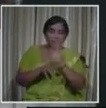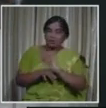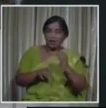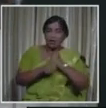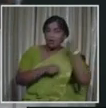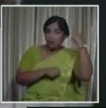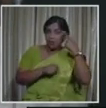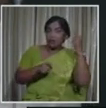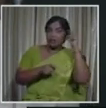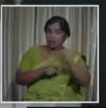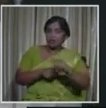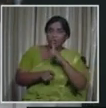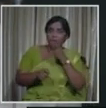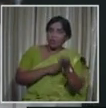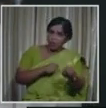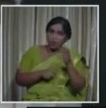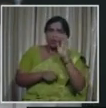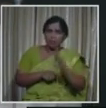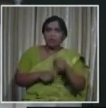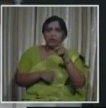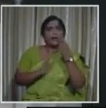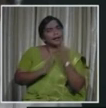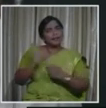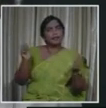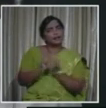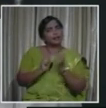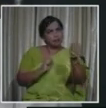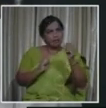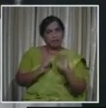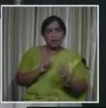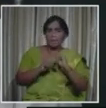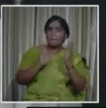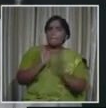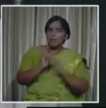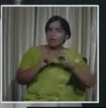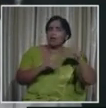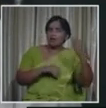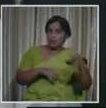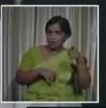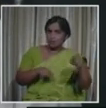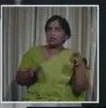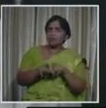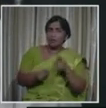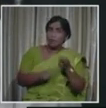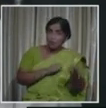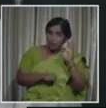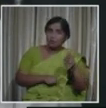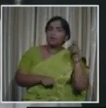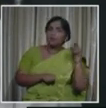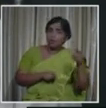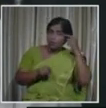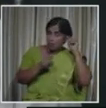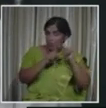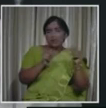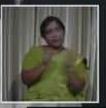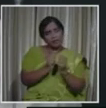මූදර පිටියට ගිහිල්ලා කාටරි ප්‍රහාරයක් එල්ල වුණා නම් ඒ පිළිබඳ නීතිය ක්‍රියාත්මක කරන්න අරලිය ගහ මන්දිරයේ ඉස්සරහා ගිහිල්ලා ප්‍රහාරයක් එල්ල වුණා නම් ඒකට